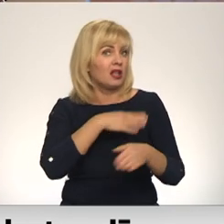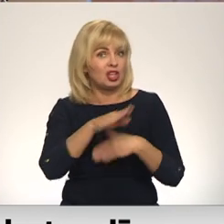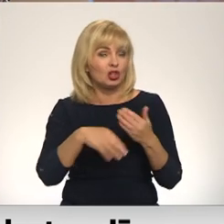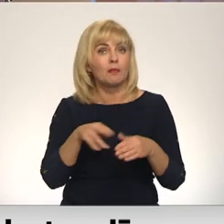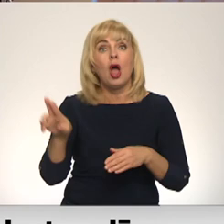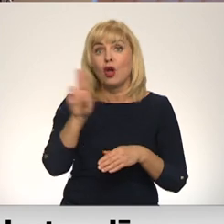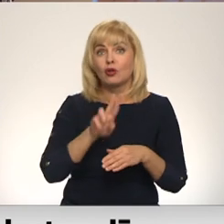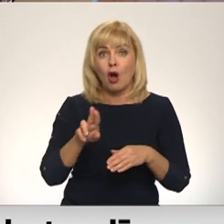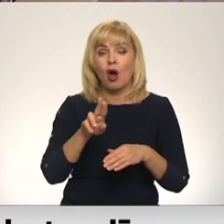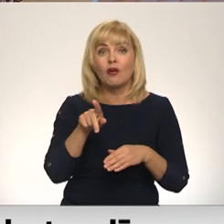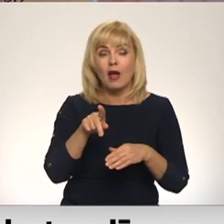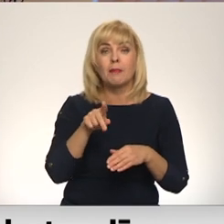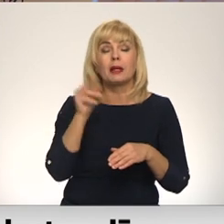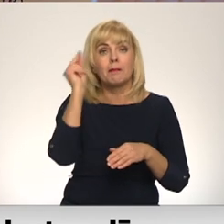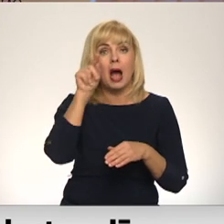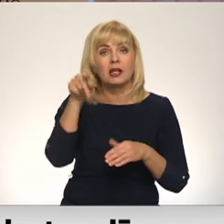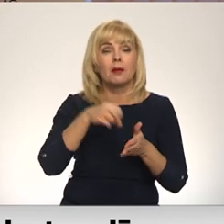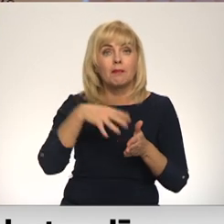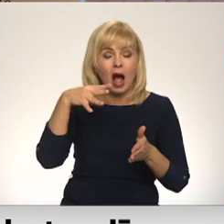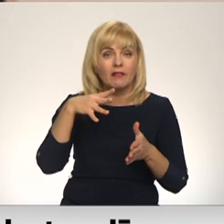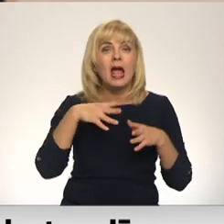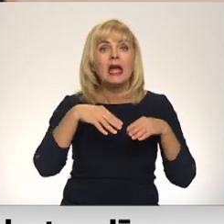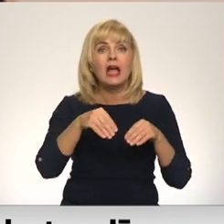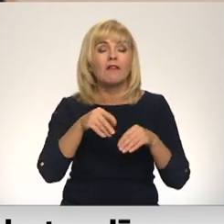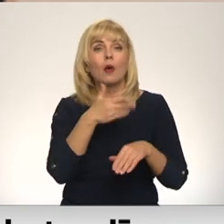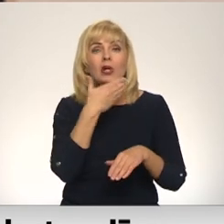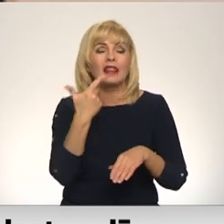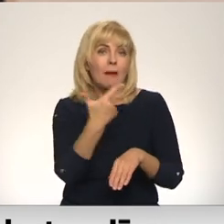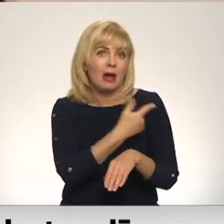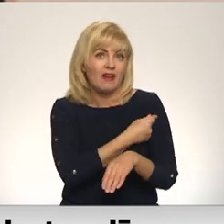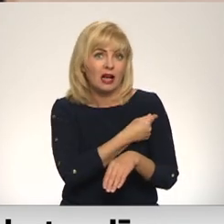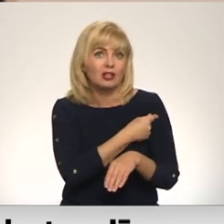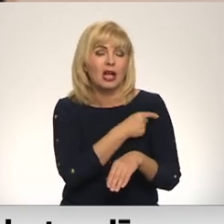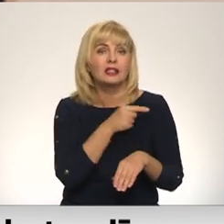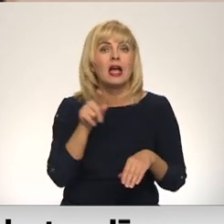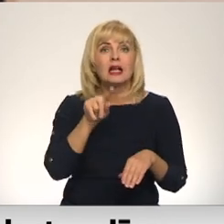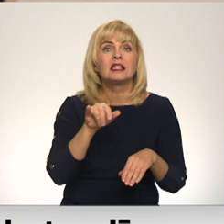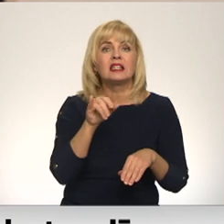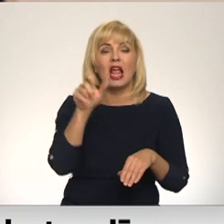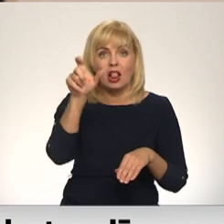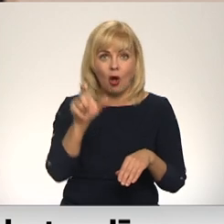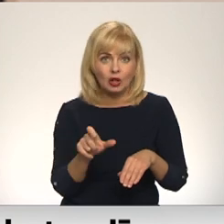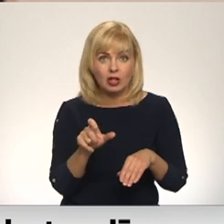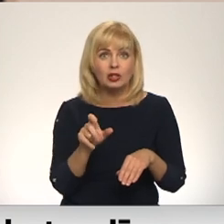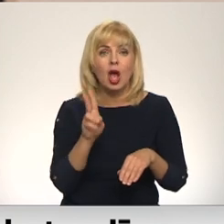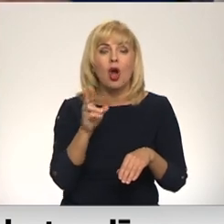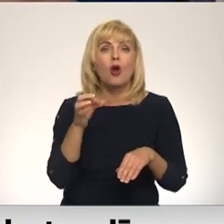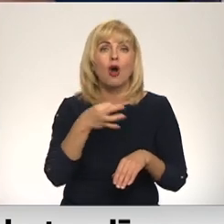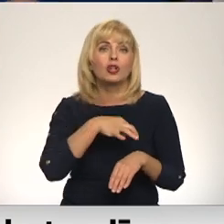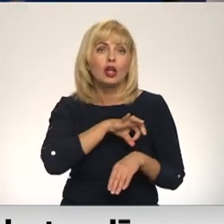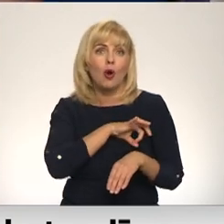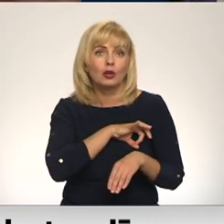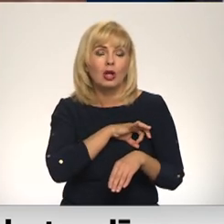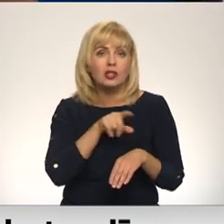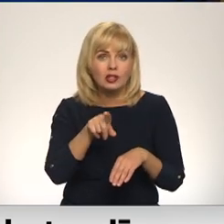Novembrī praktizēt Balvos bija jābeidz nevakcinētājai ģimenes ārstei Modrītei Silauniecei. Līga Kozlovska juridiski un